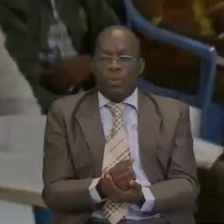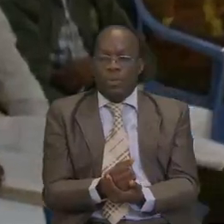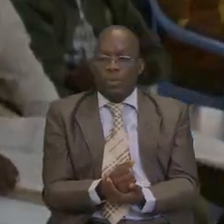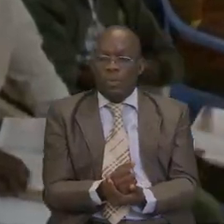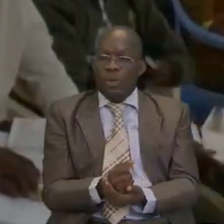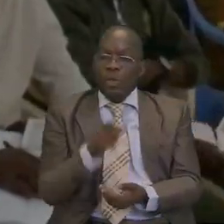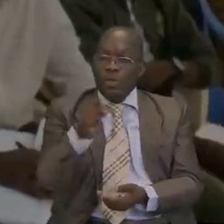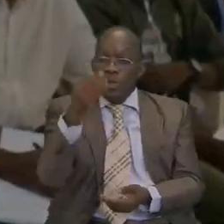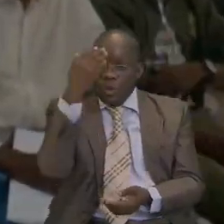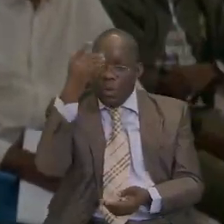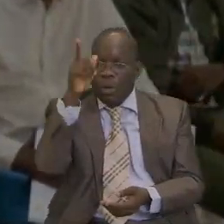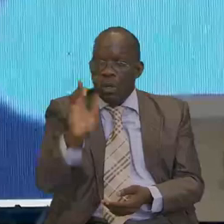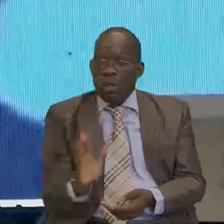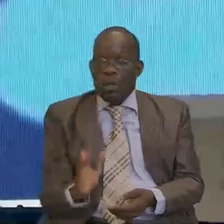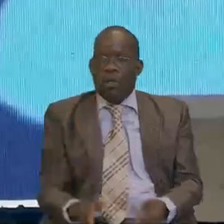Tu connais Dieu?